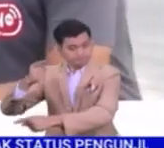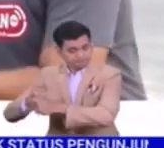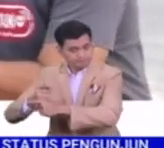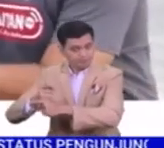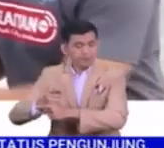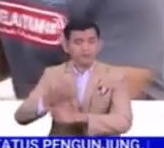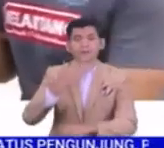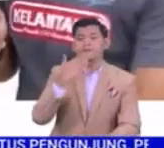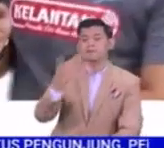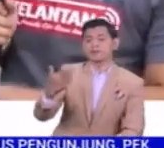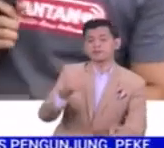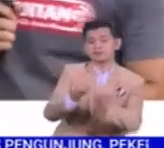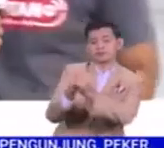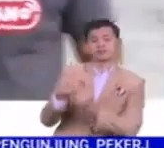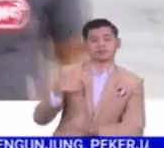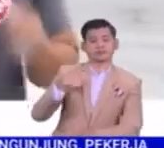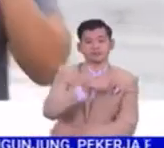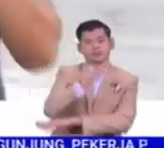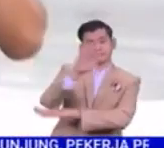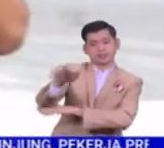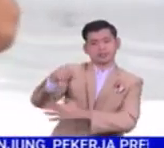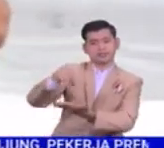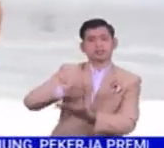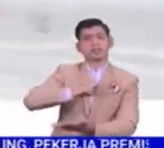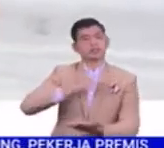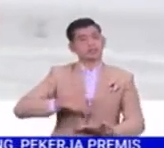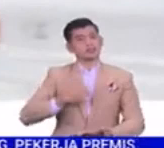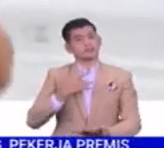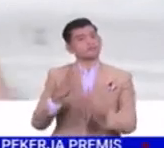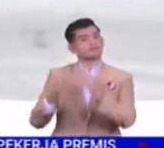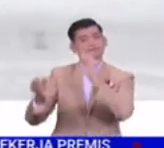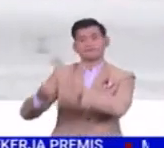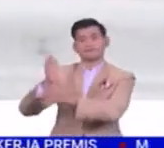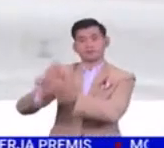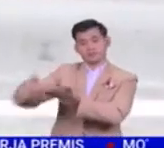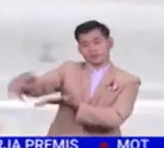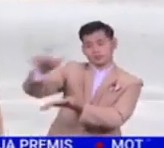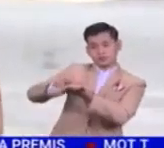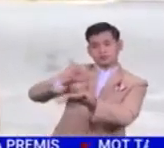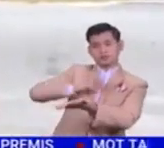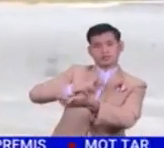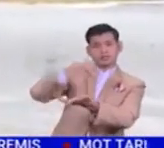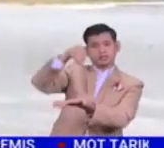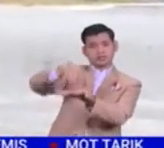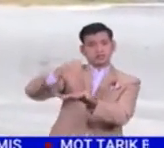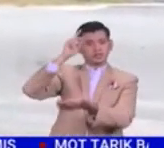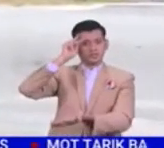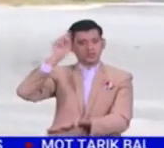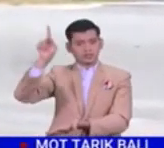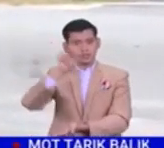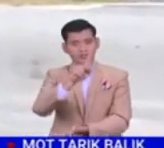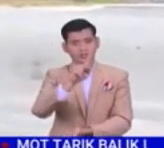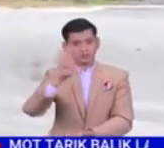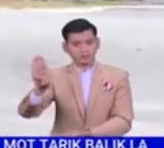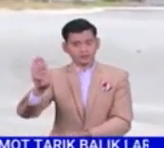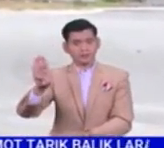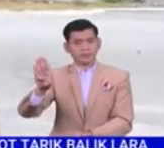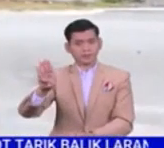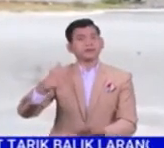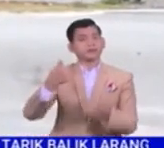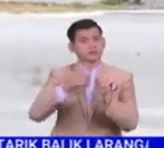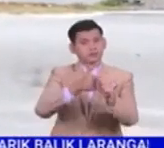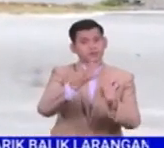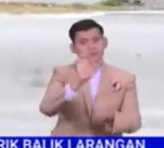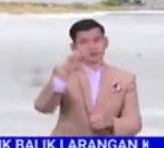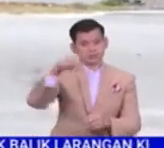terima kasih tuan kerana sudi untuk bersama kami untuk petang ini. Saya kira itu saja laporan saya di negeri Kelantan. Terus patuhi SOP, kembali